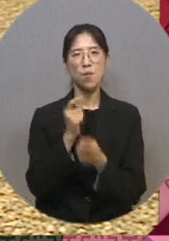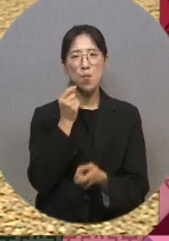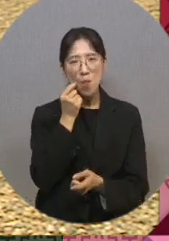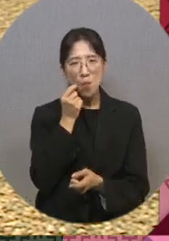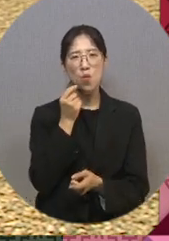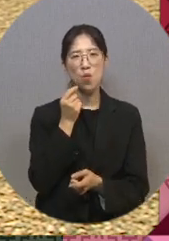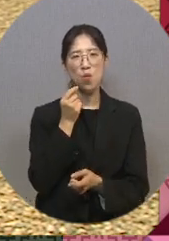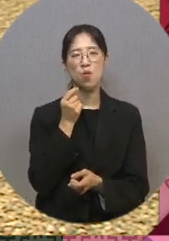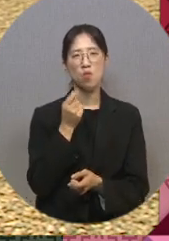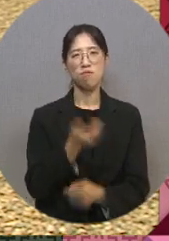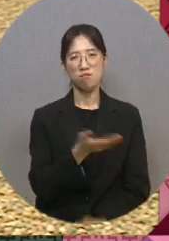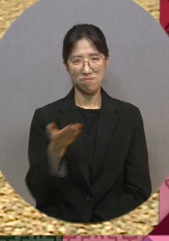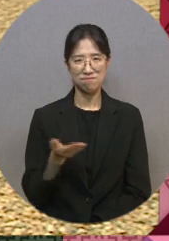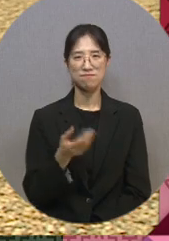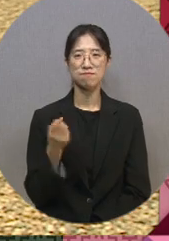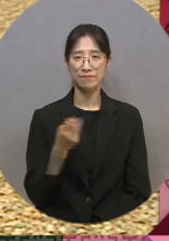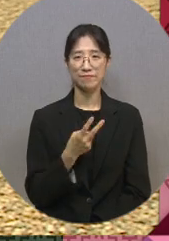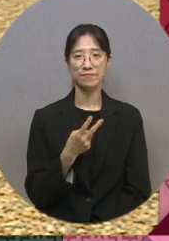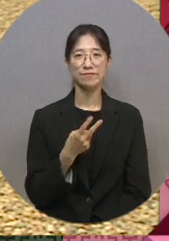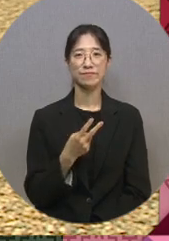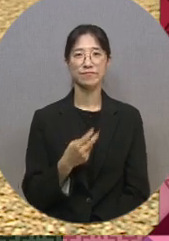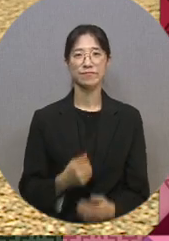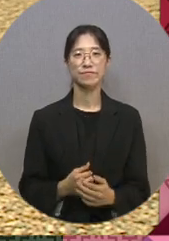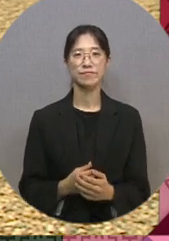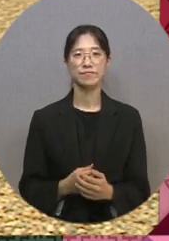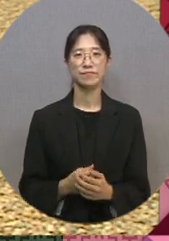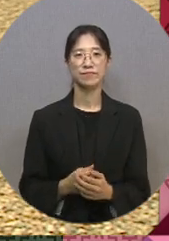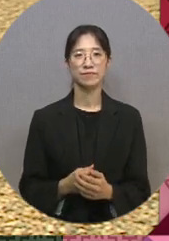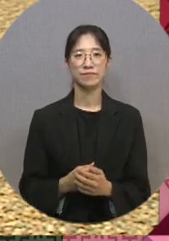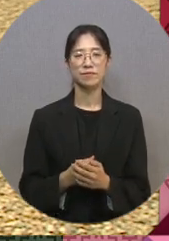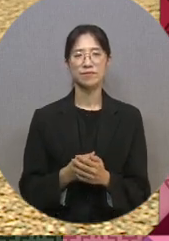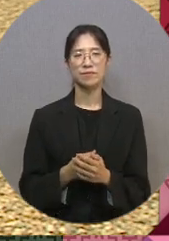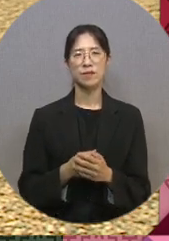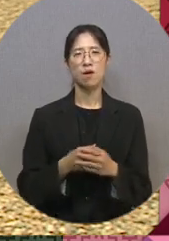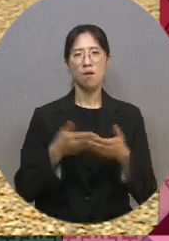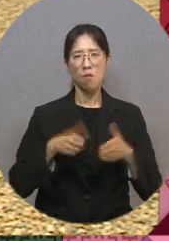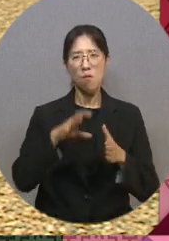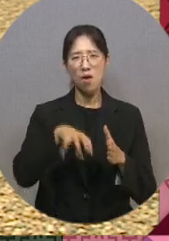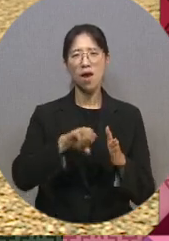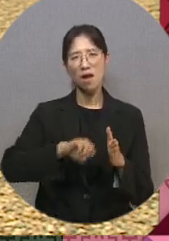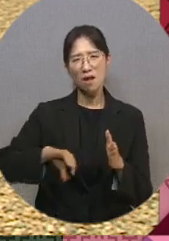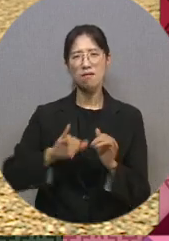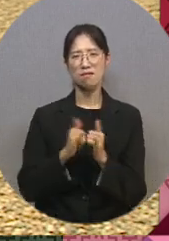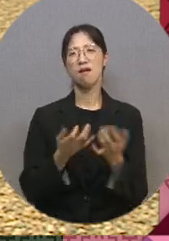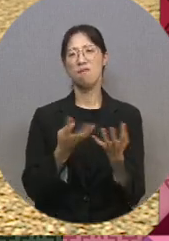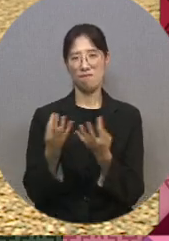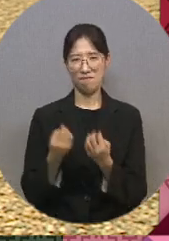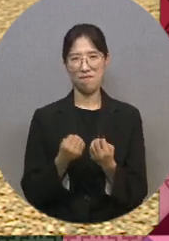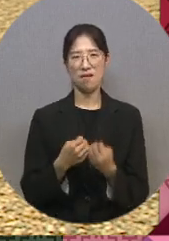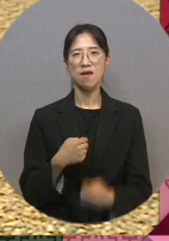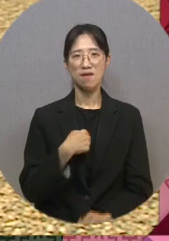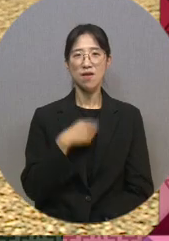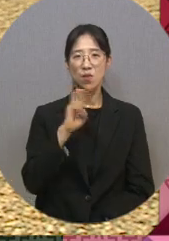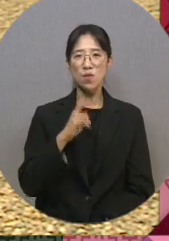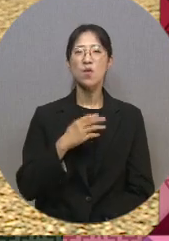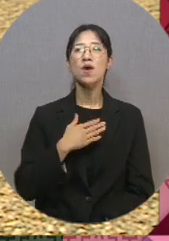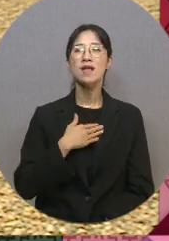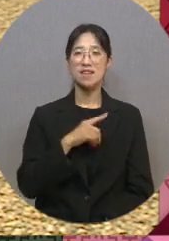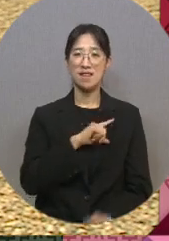못한 이산가족과 또한 그 신앙민들이 많습니다. 제가 부른 노래가 나의 핏줄이라는